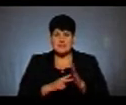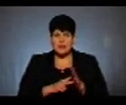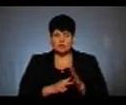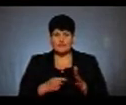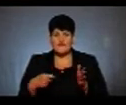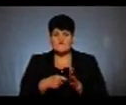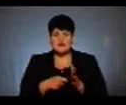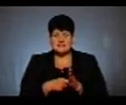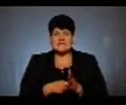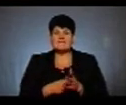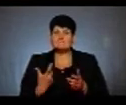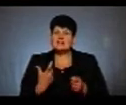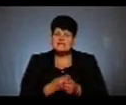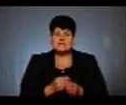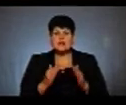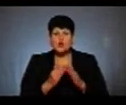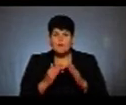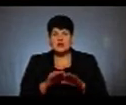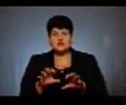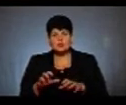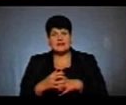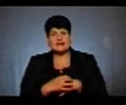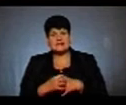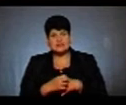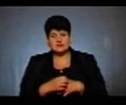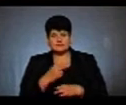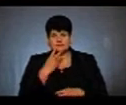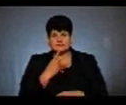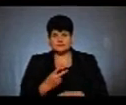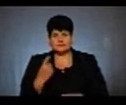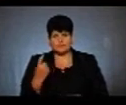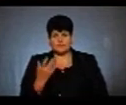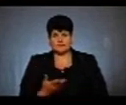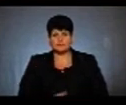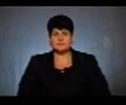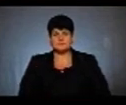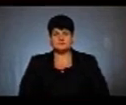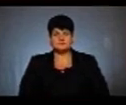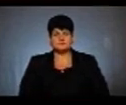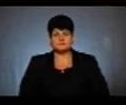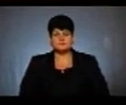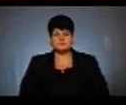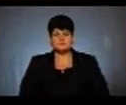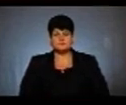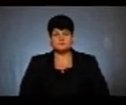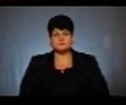вакцинація домашніх собак і кішок. Подробиці у сюжеті наших харківських колег.